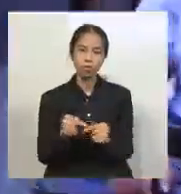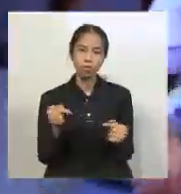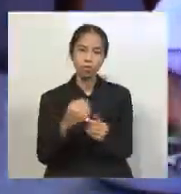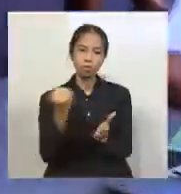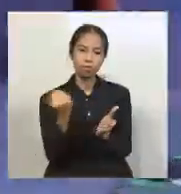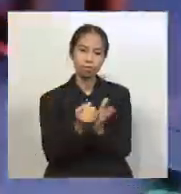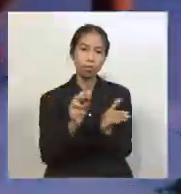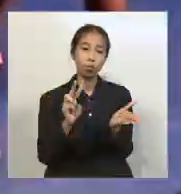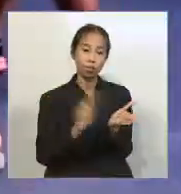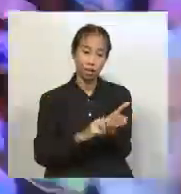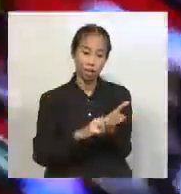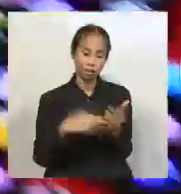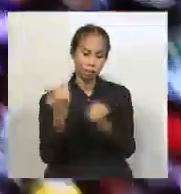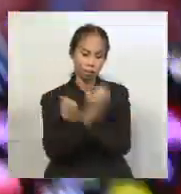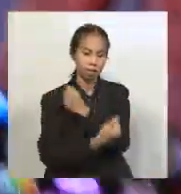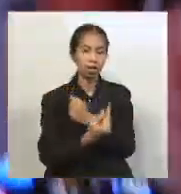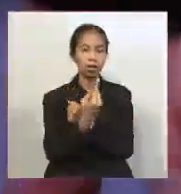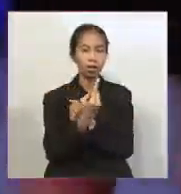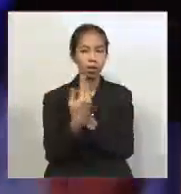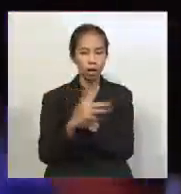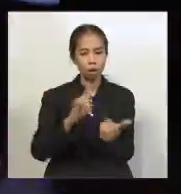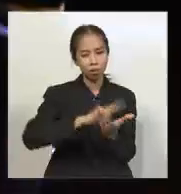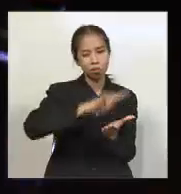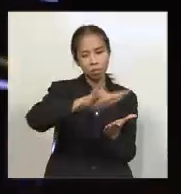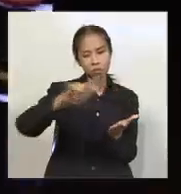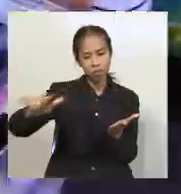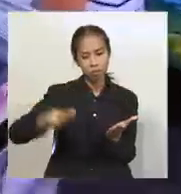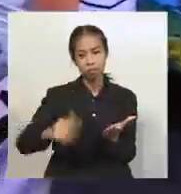ว่าการทำวีซ่าประเทศเดียวที่สามารถเดินทางได้3